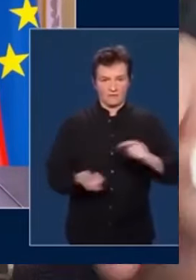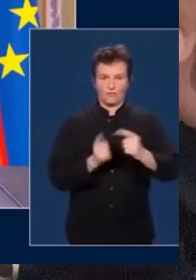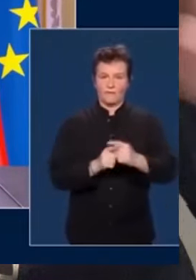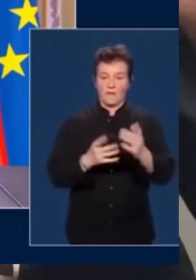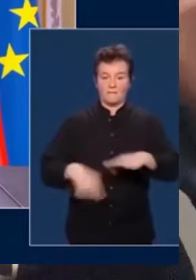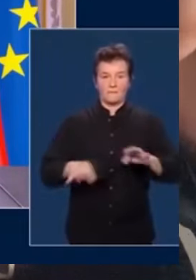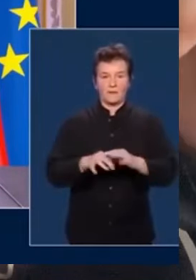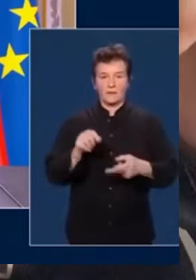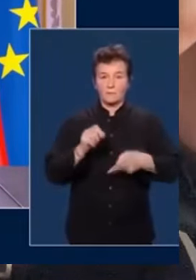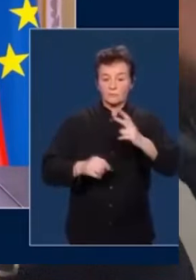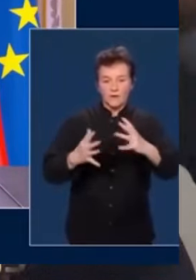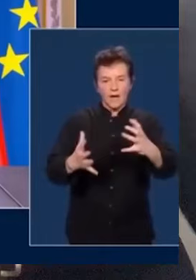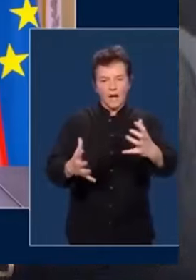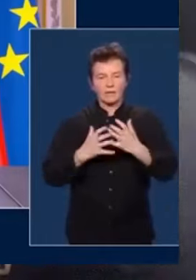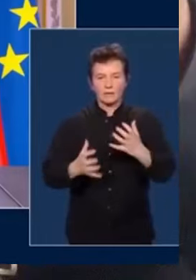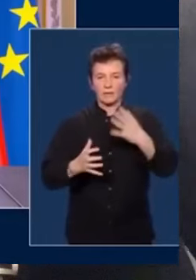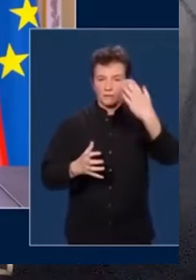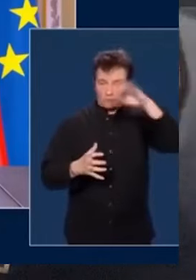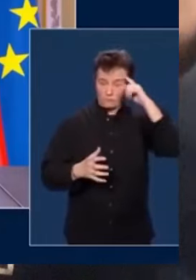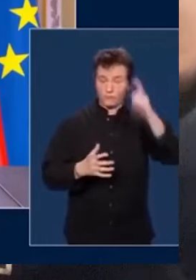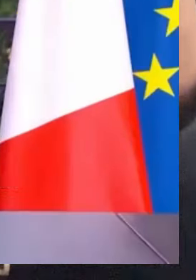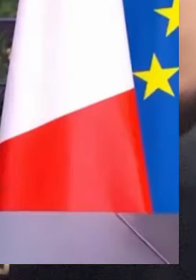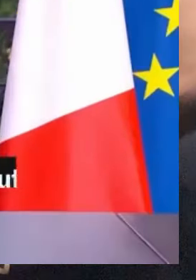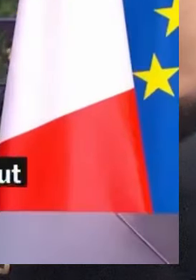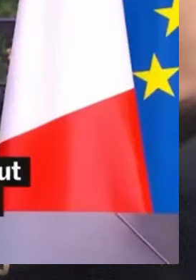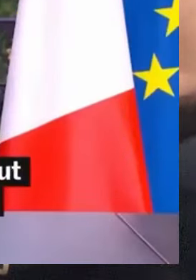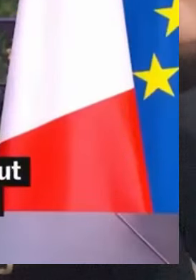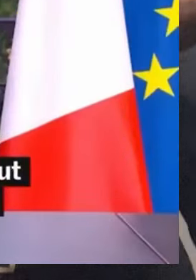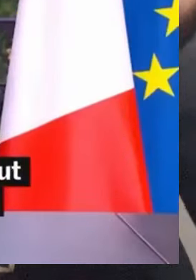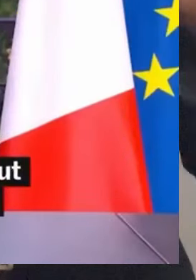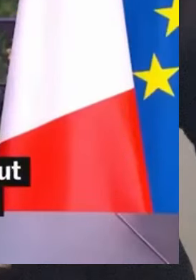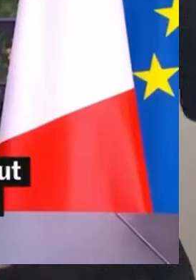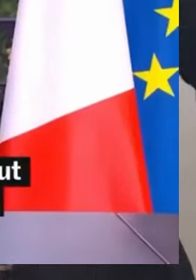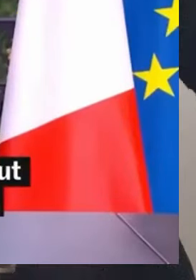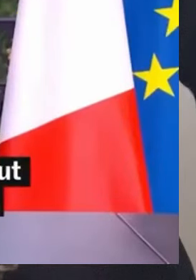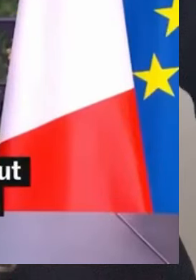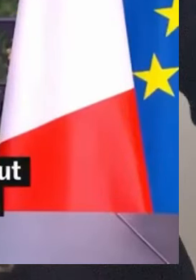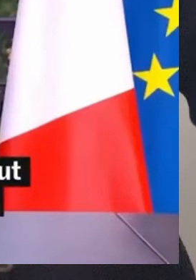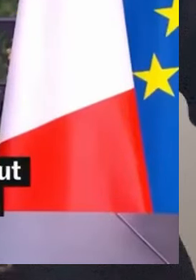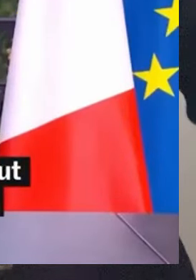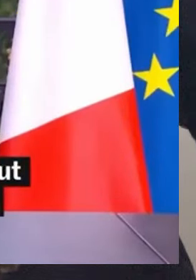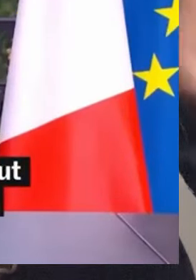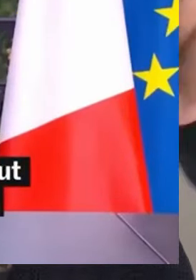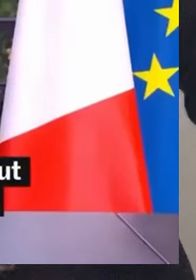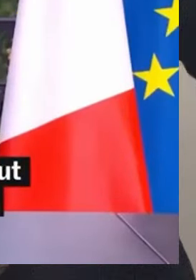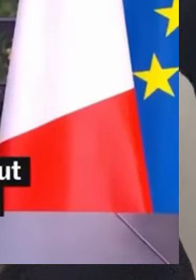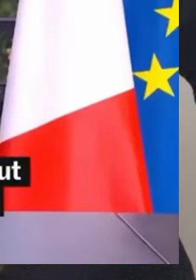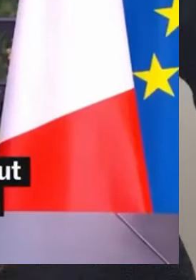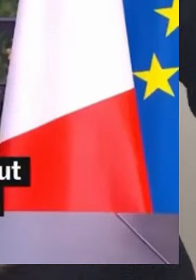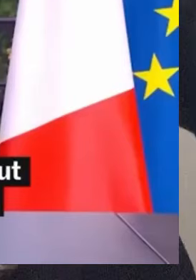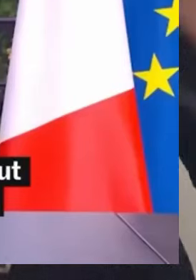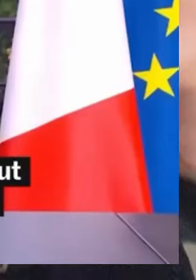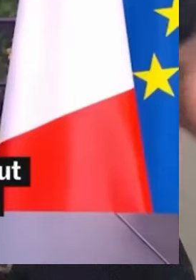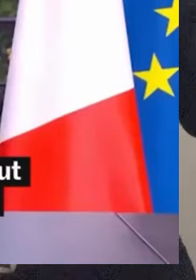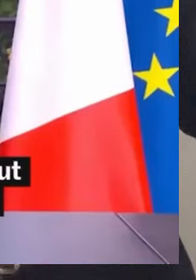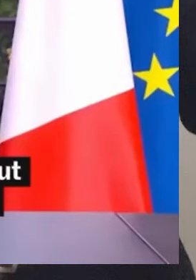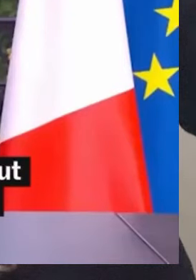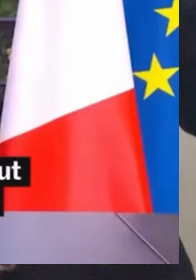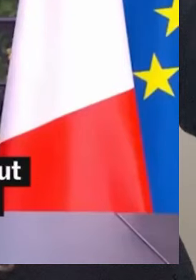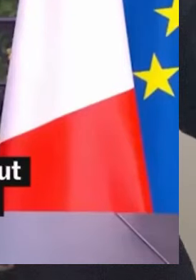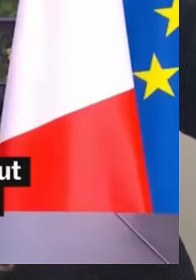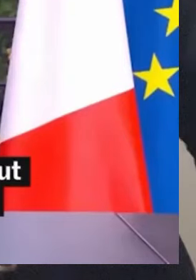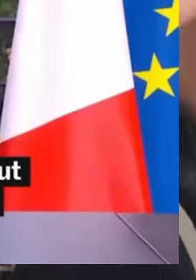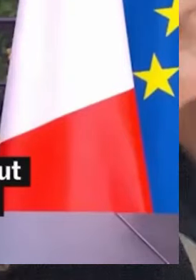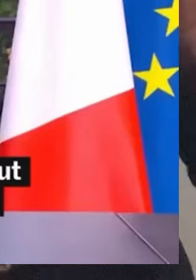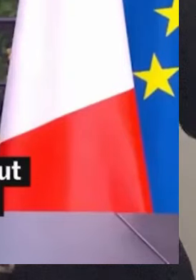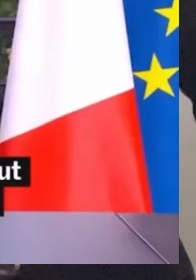des leçons de morale, des leçons de démocratie au reste du monde, aux autres États, aux autres